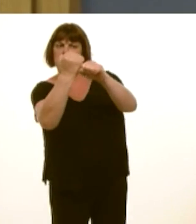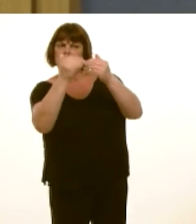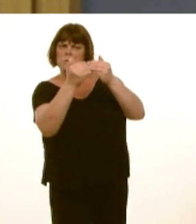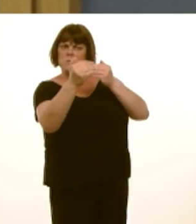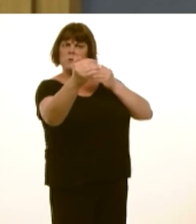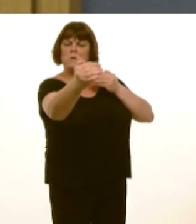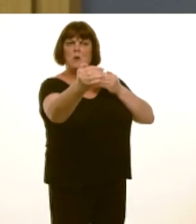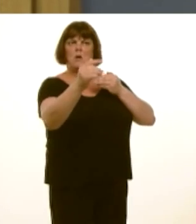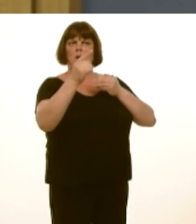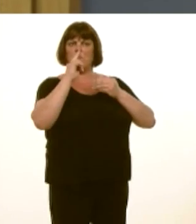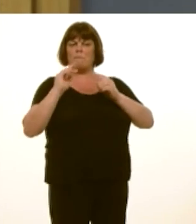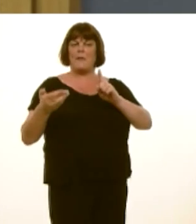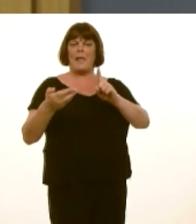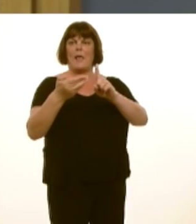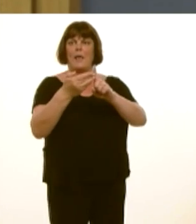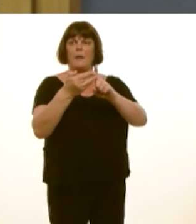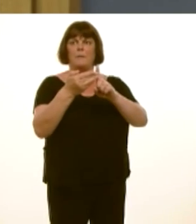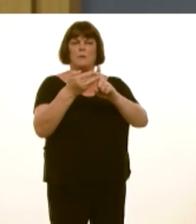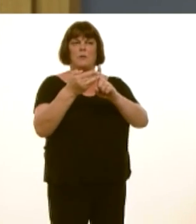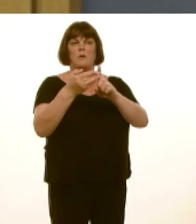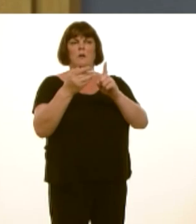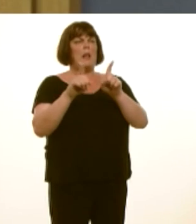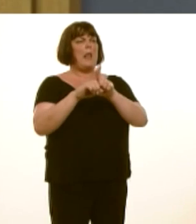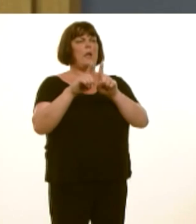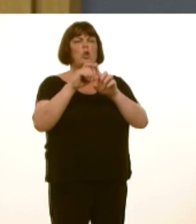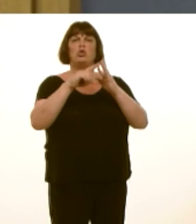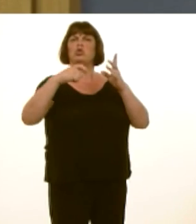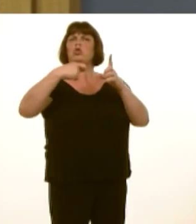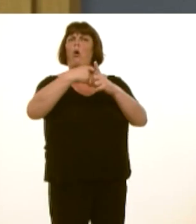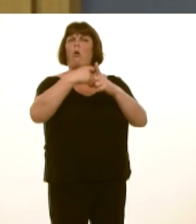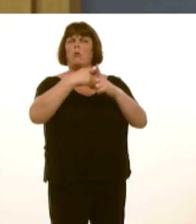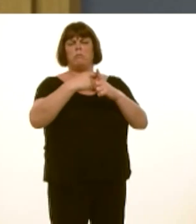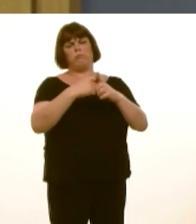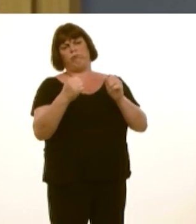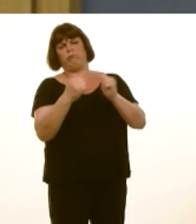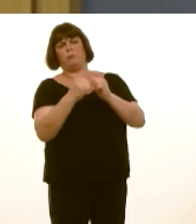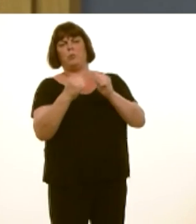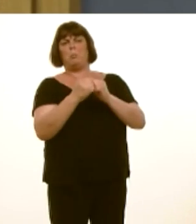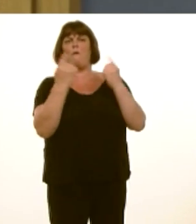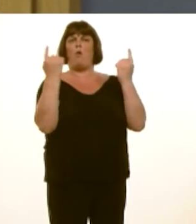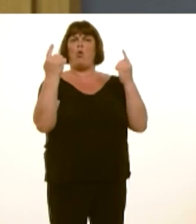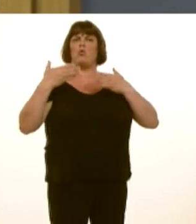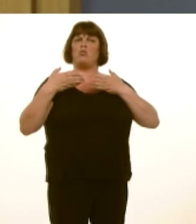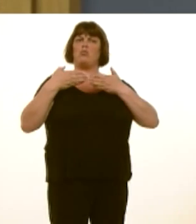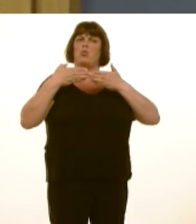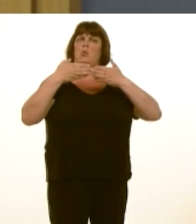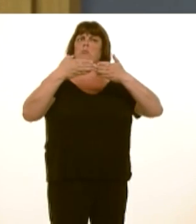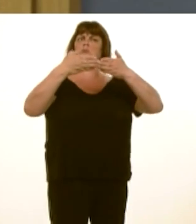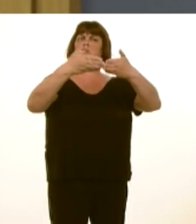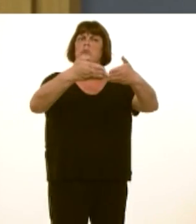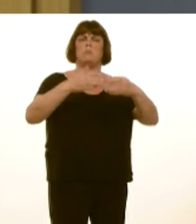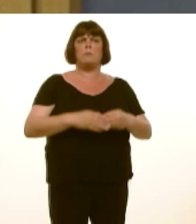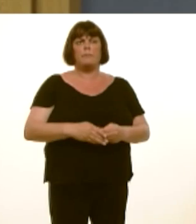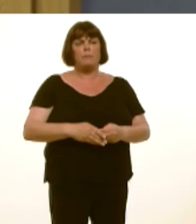ar gyfer llonga crws o'r math yma. All y Prif Weinidog roi ymrwymiad i gefnogi ac i roi cymorth i unrhyw